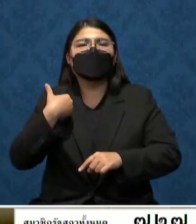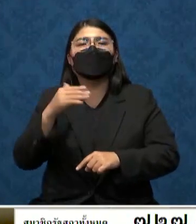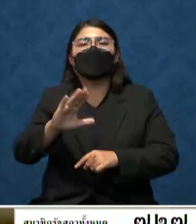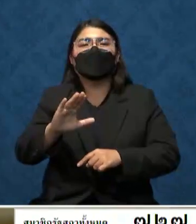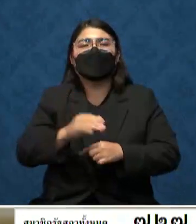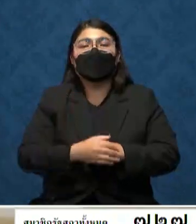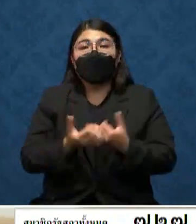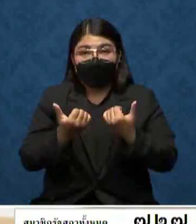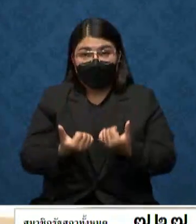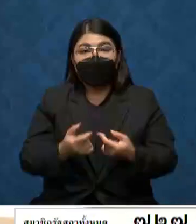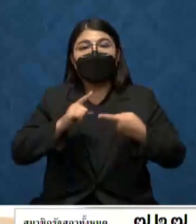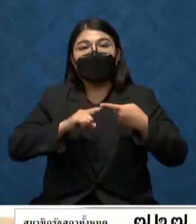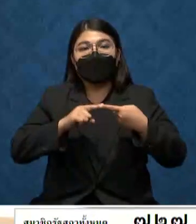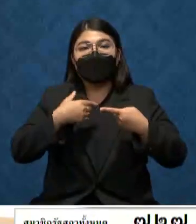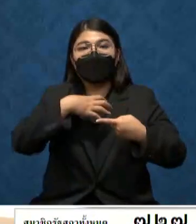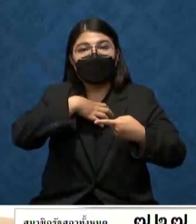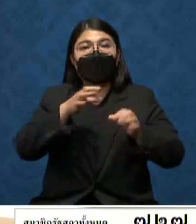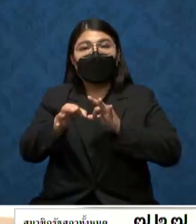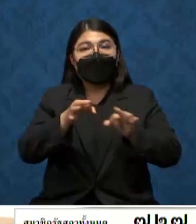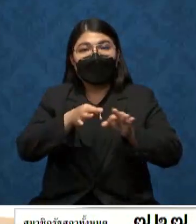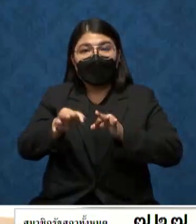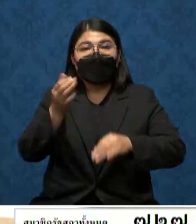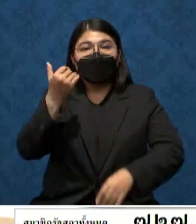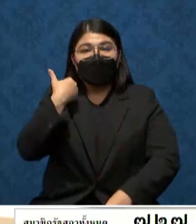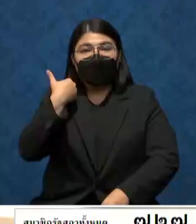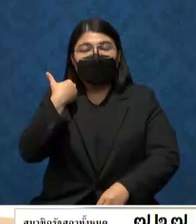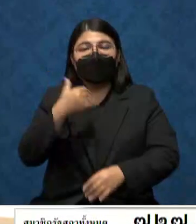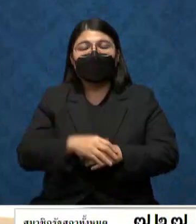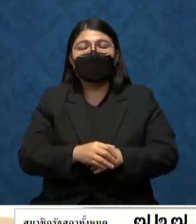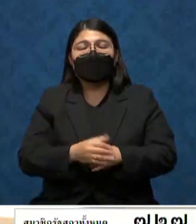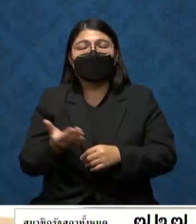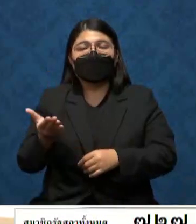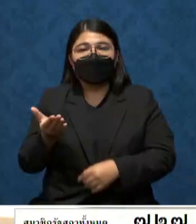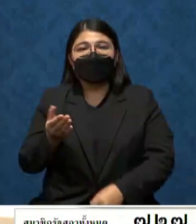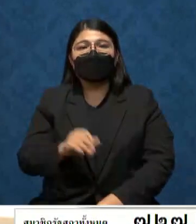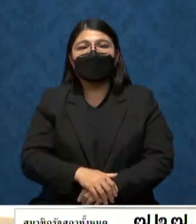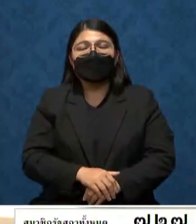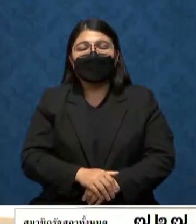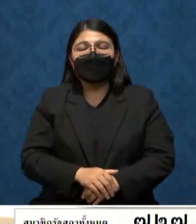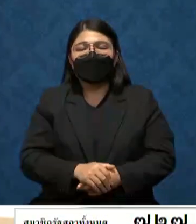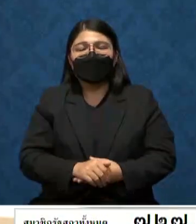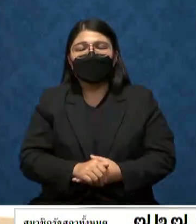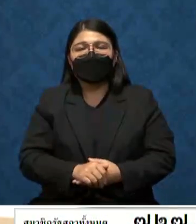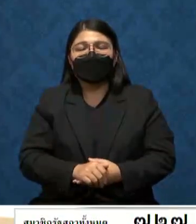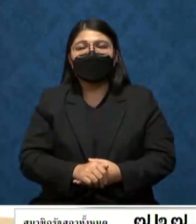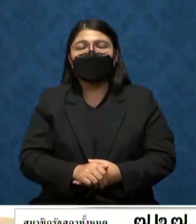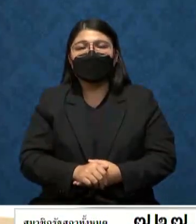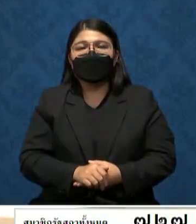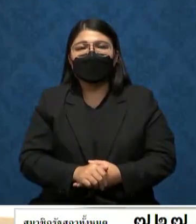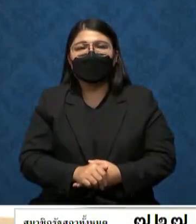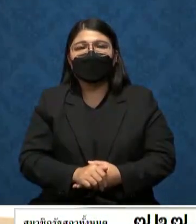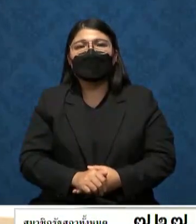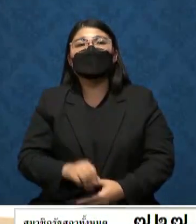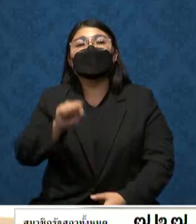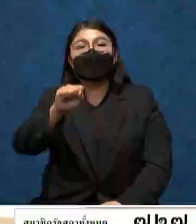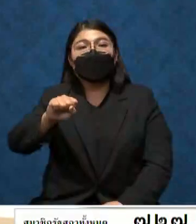จงเนื่องจากว่ามีท่านสมาชิกฝั่งสภาผู้แทนบ